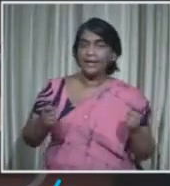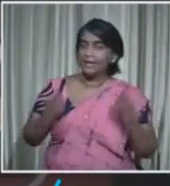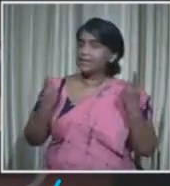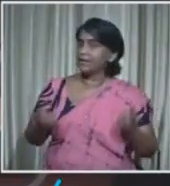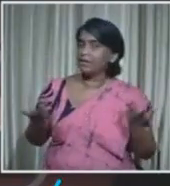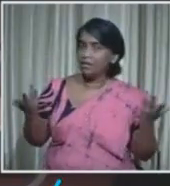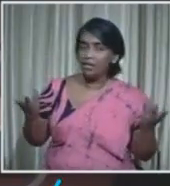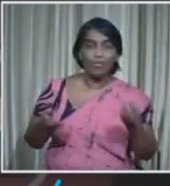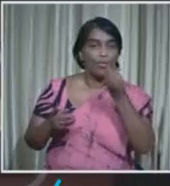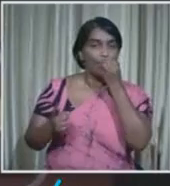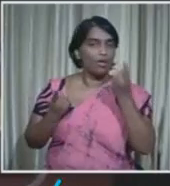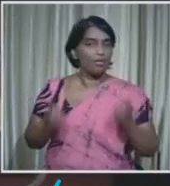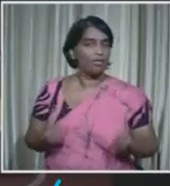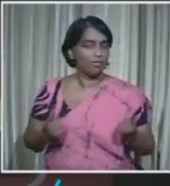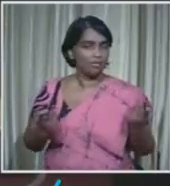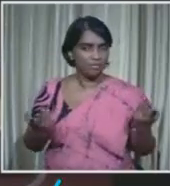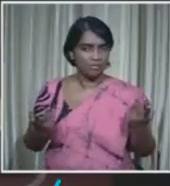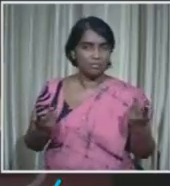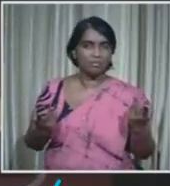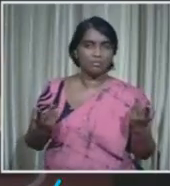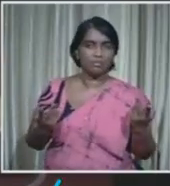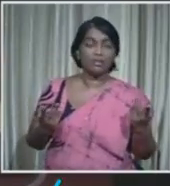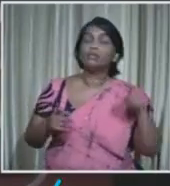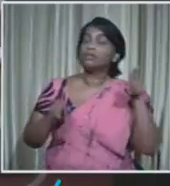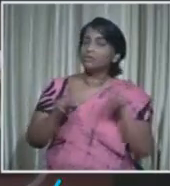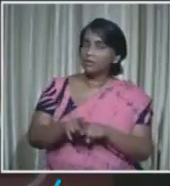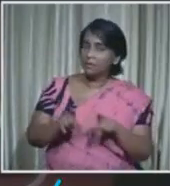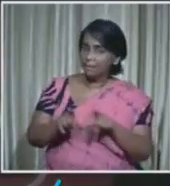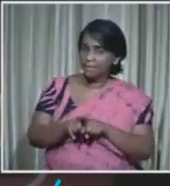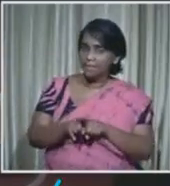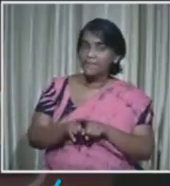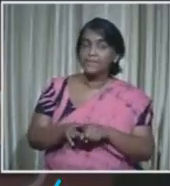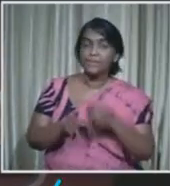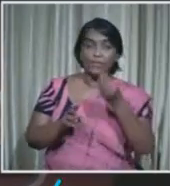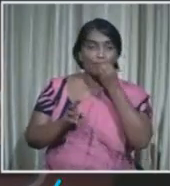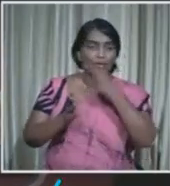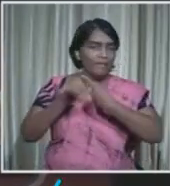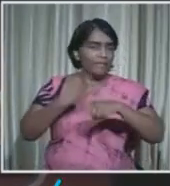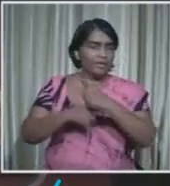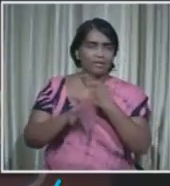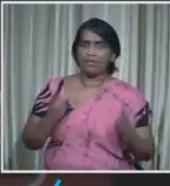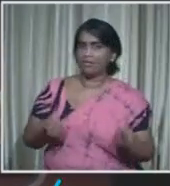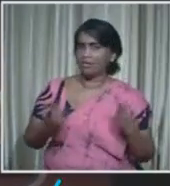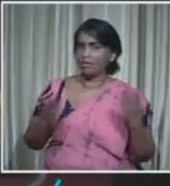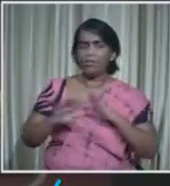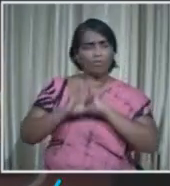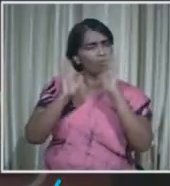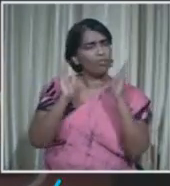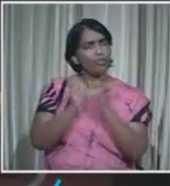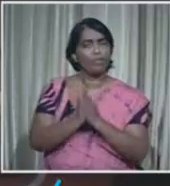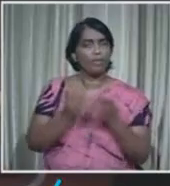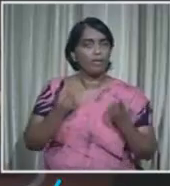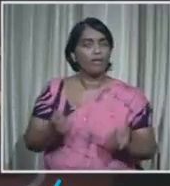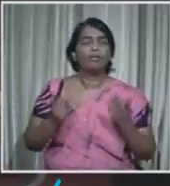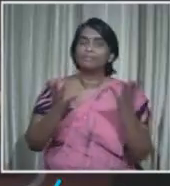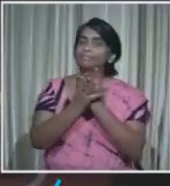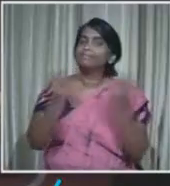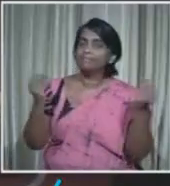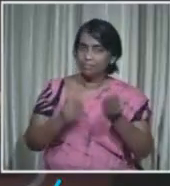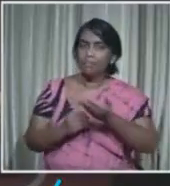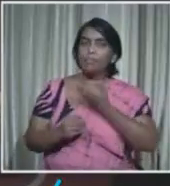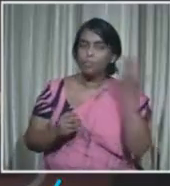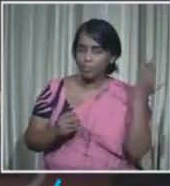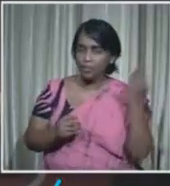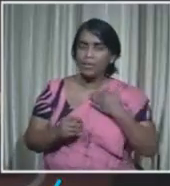ආහාර හිඟයක් නැහැ. ඒ වගේම අමුද්‍රව්‍ය වල හිඟයක් නැහැ. ඒ ඔක්කොම හිංයන් අපිට පියවන්නට පුළුවන්.